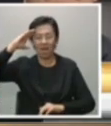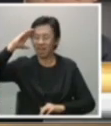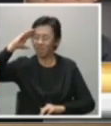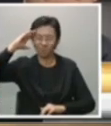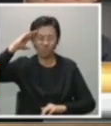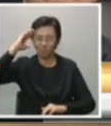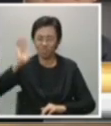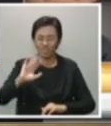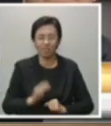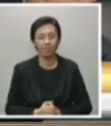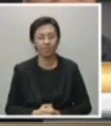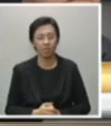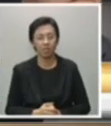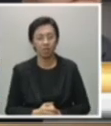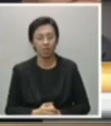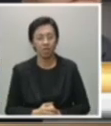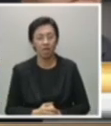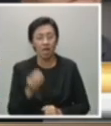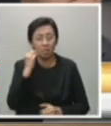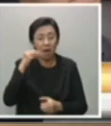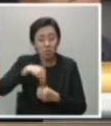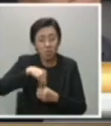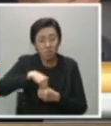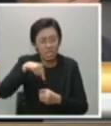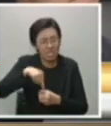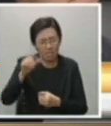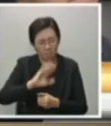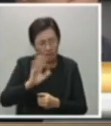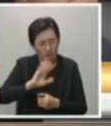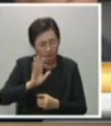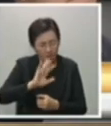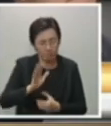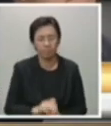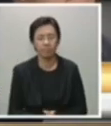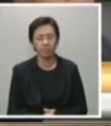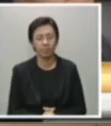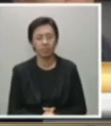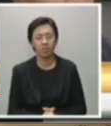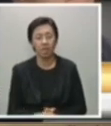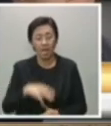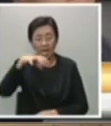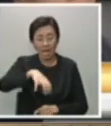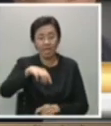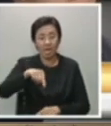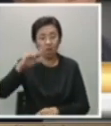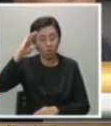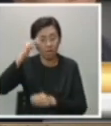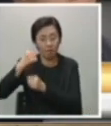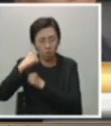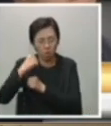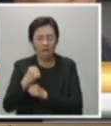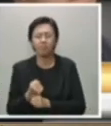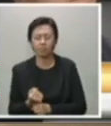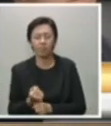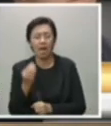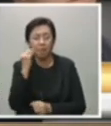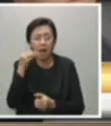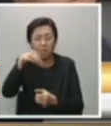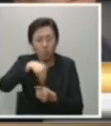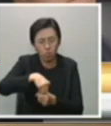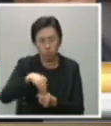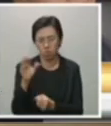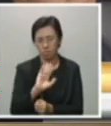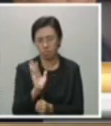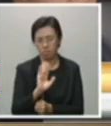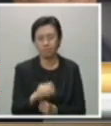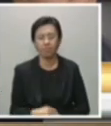ใดไม่มีสิทธิ์เข้าพักอาศัยในอาคารหรือบ้านพักของทางราชการในกองทัพบกการอยู่ในบ้าน